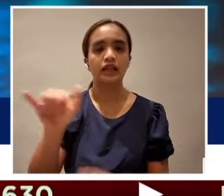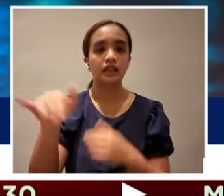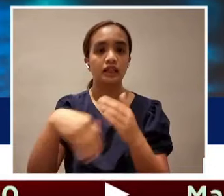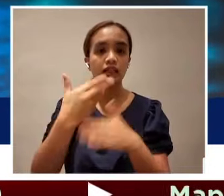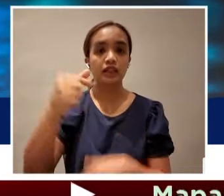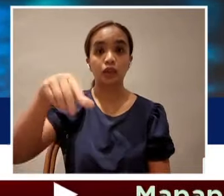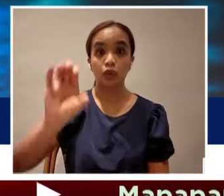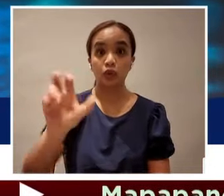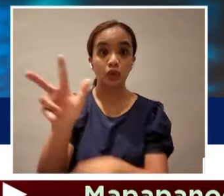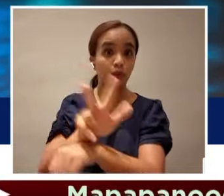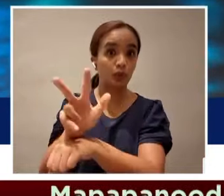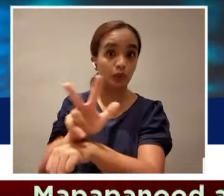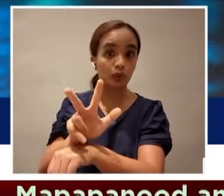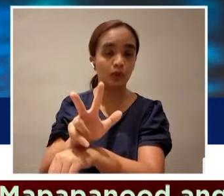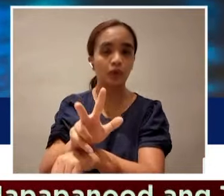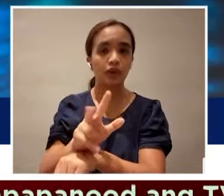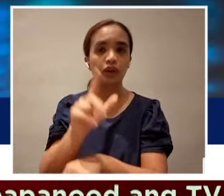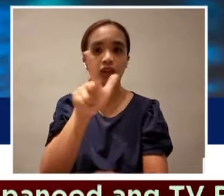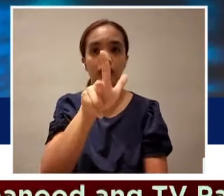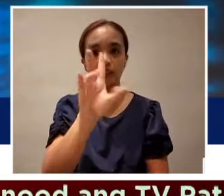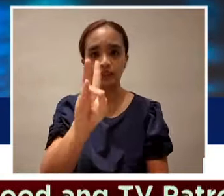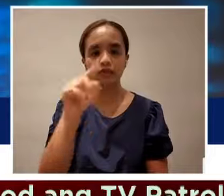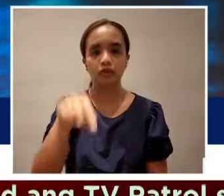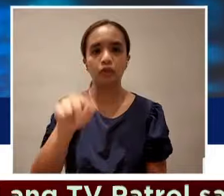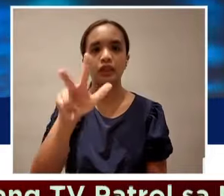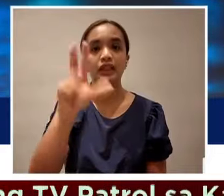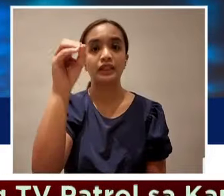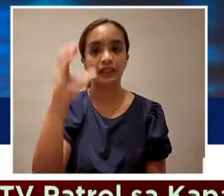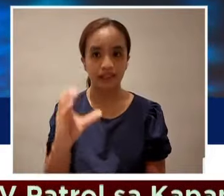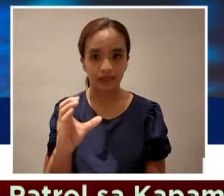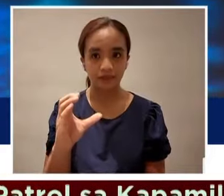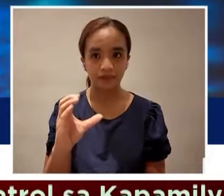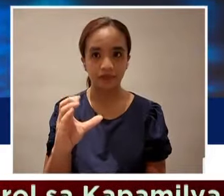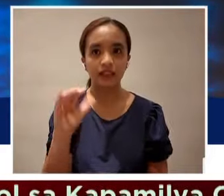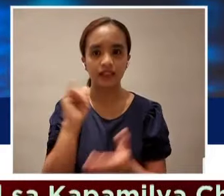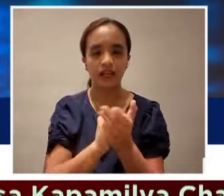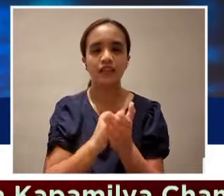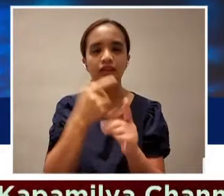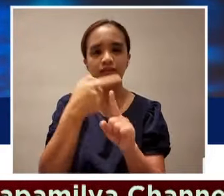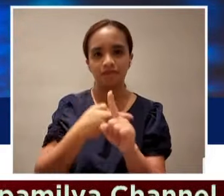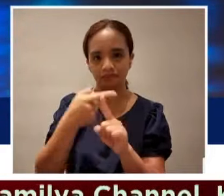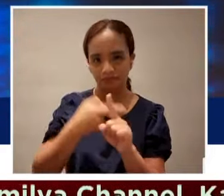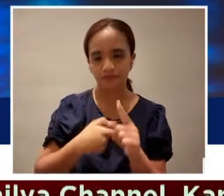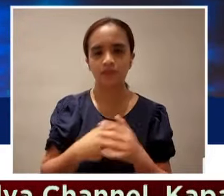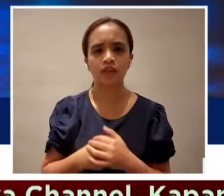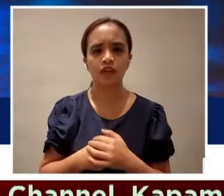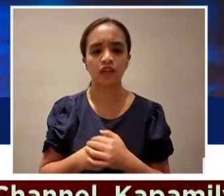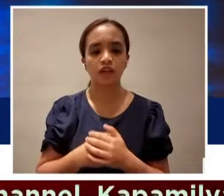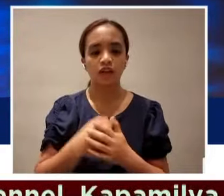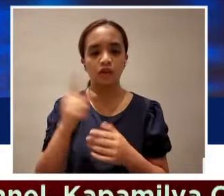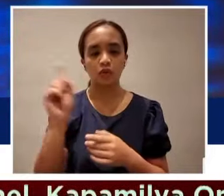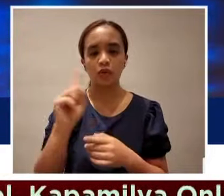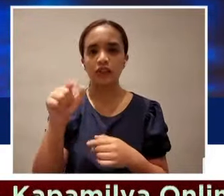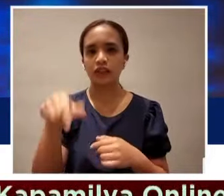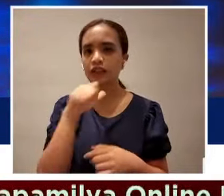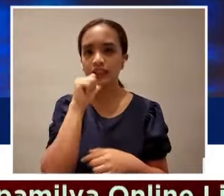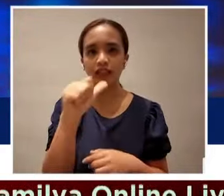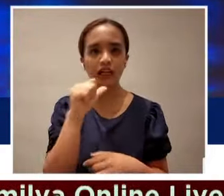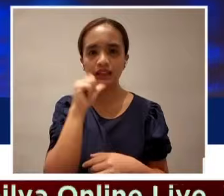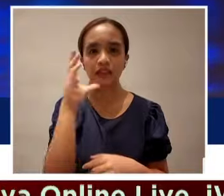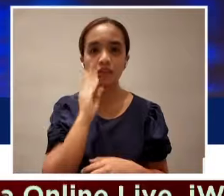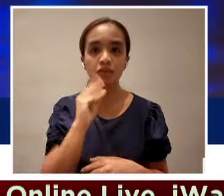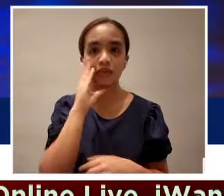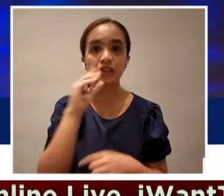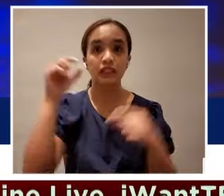ng hapon na sa 37.3 degrees Celsius ang natalang temperatura. Itong init na to ay hindi naramdaman dyan sa loob ng